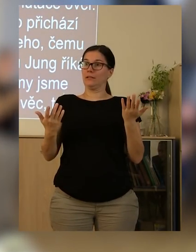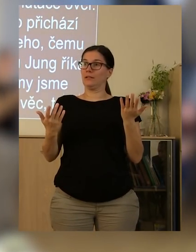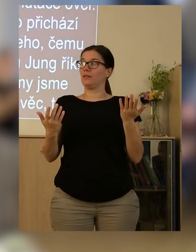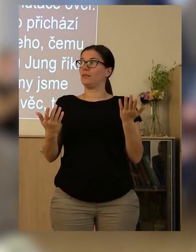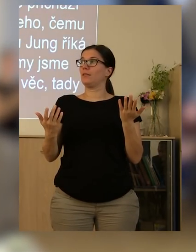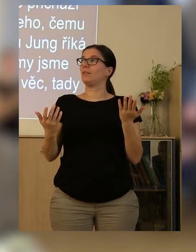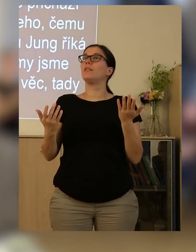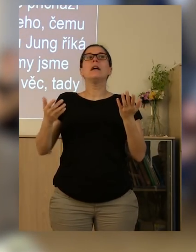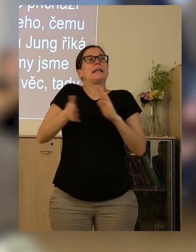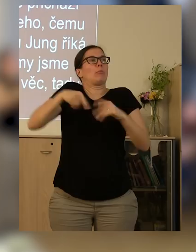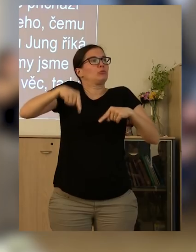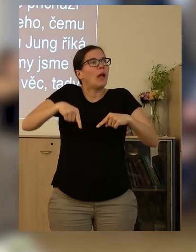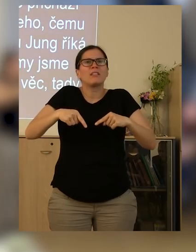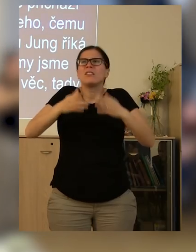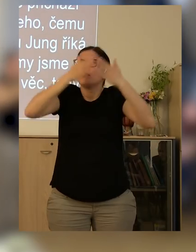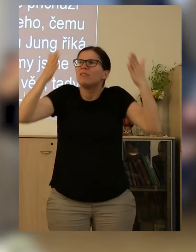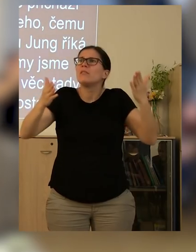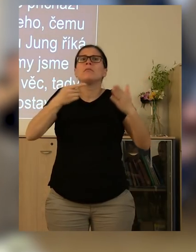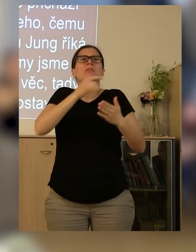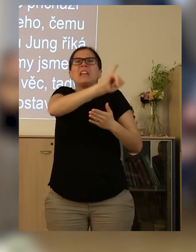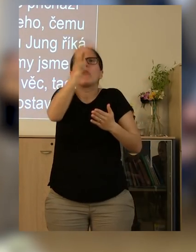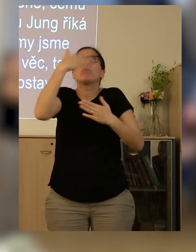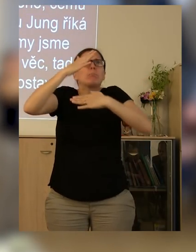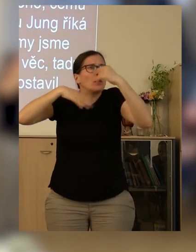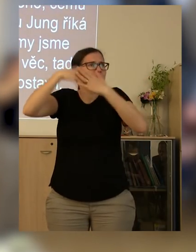Tohle někdo postavil, někdo to vytvořil, ty